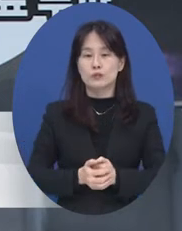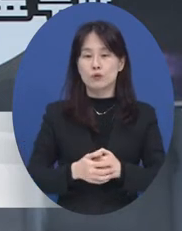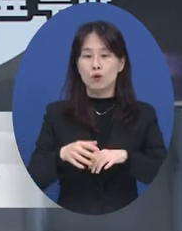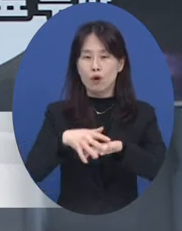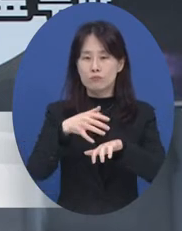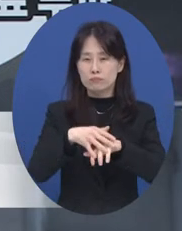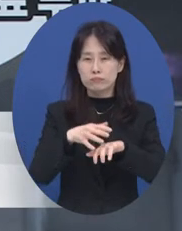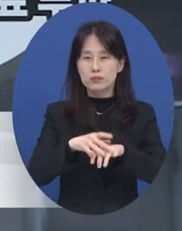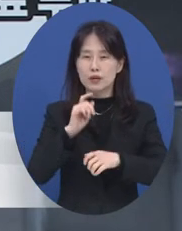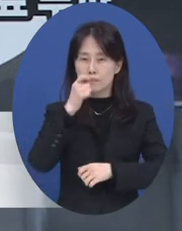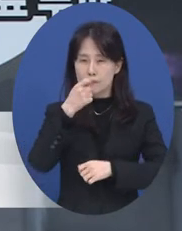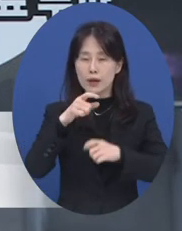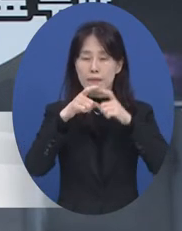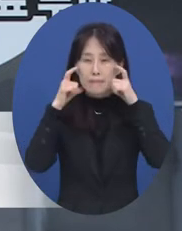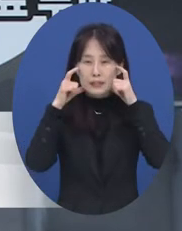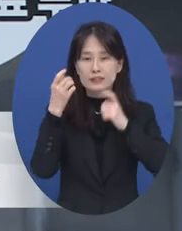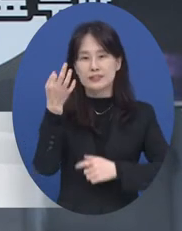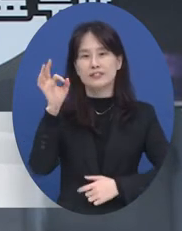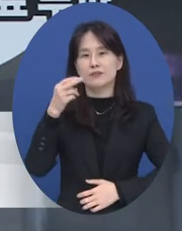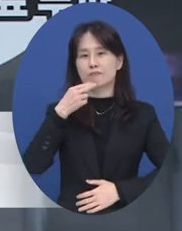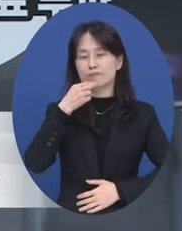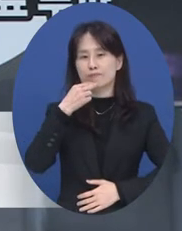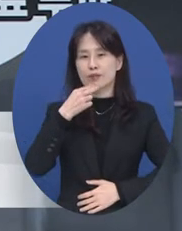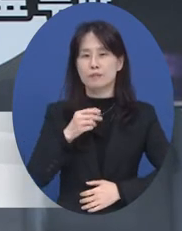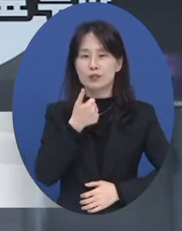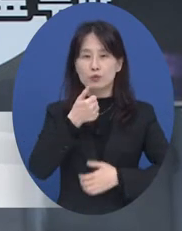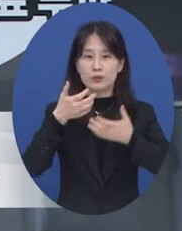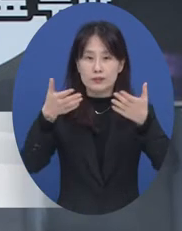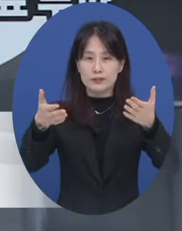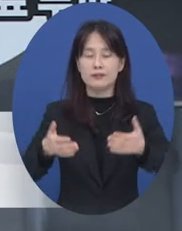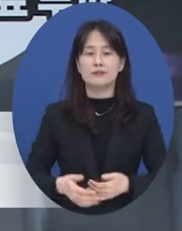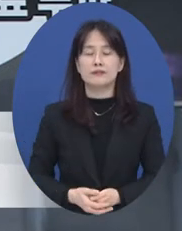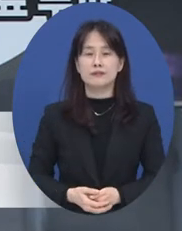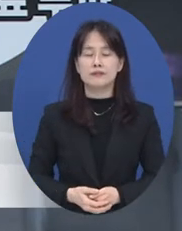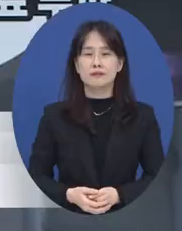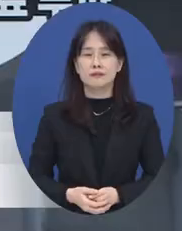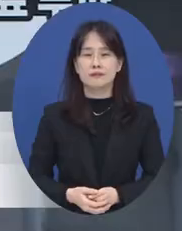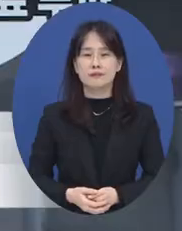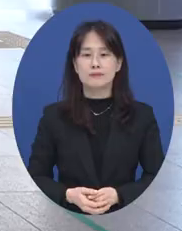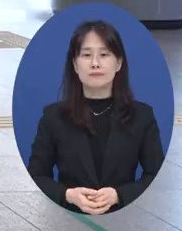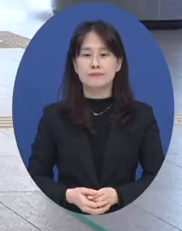사용이나 밸브 형 바스크 등은 인정하지 않습니다 구형 술 기자가 취재했습니다